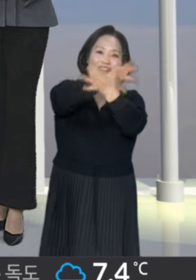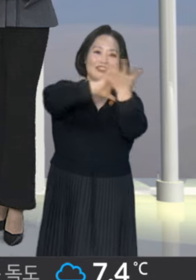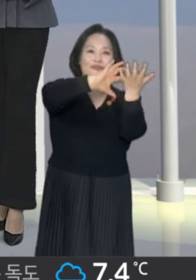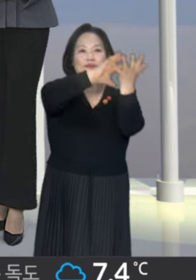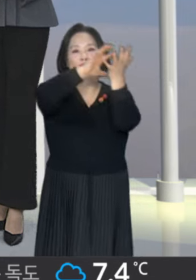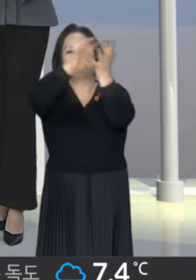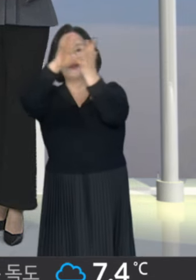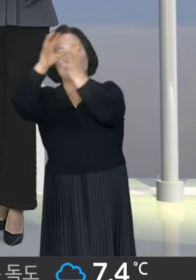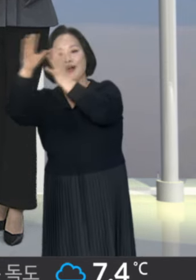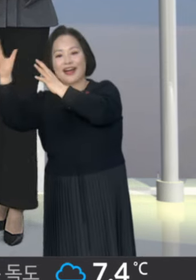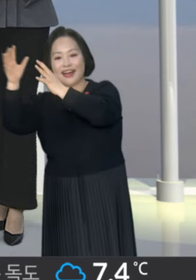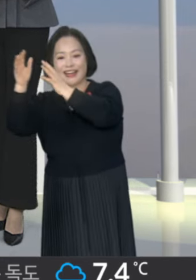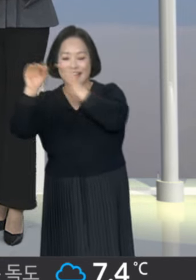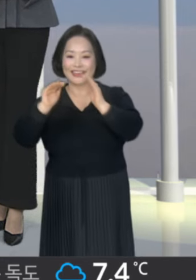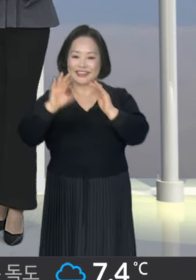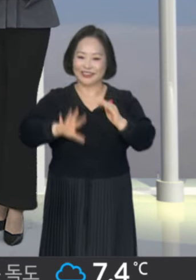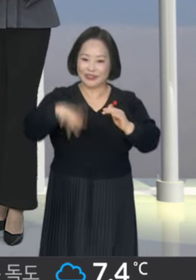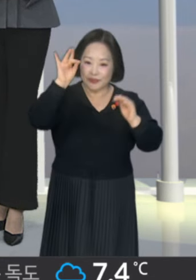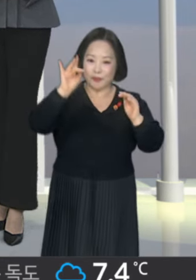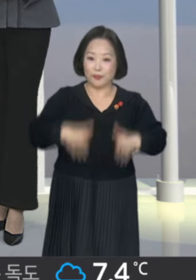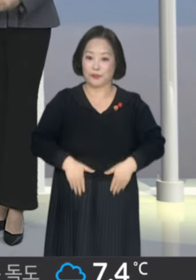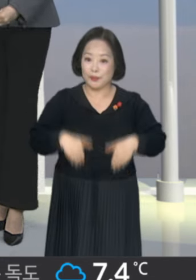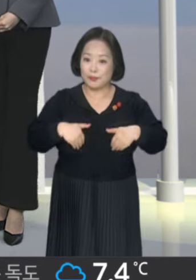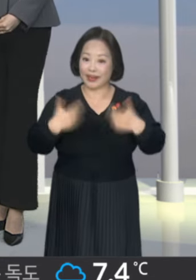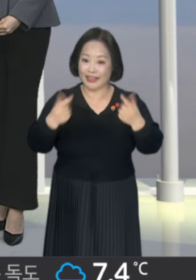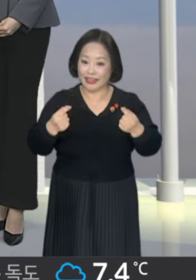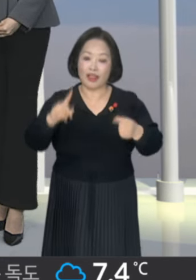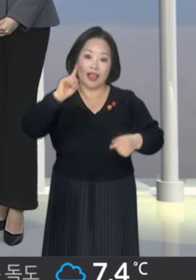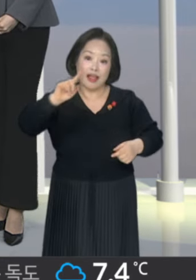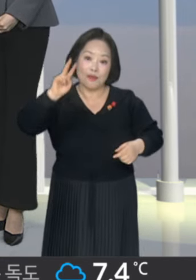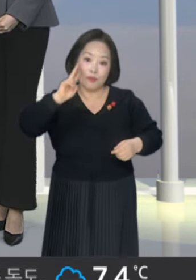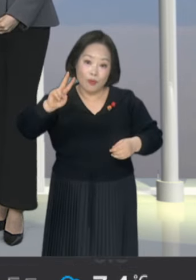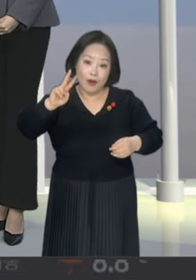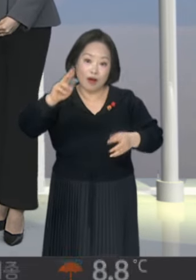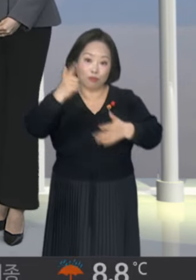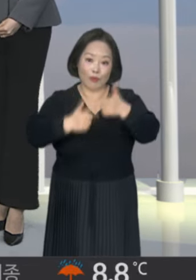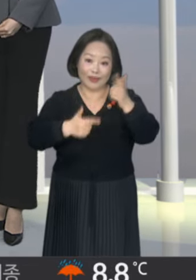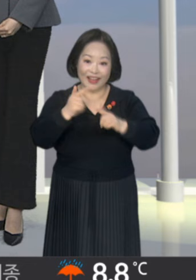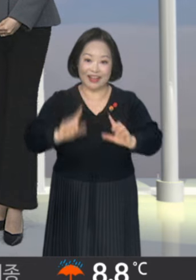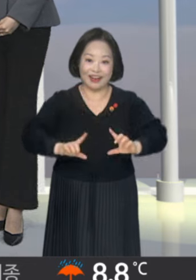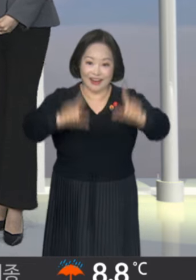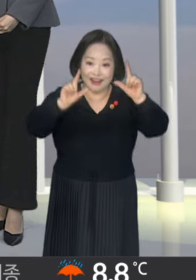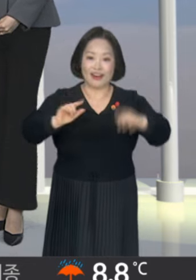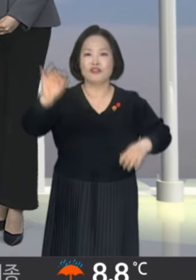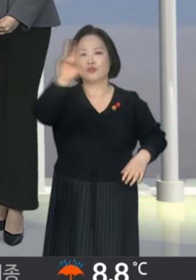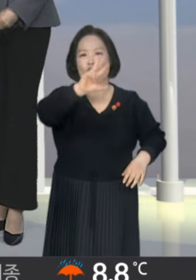가운데 전형적인 초봄 날씨 보이겠고요. 글피 목요일에 또다시